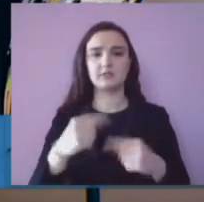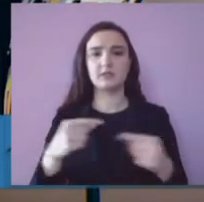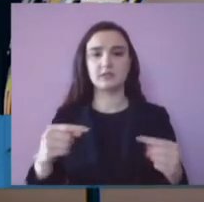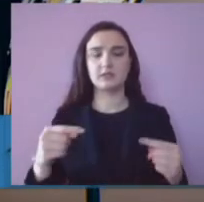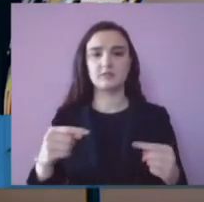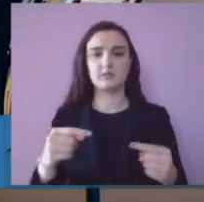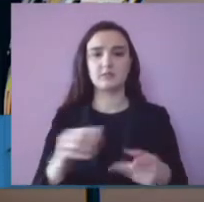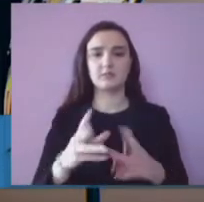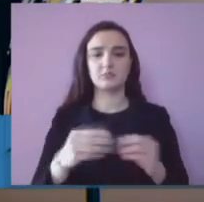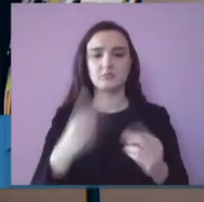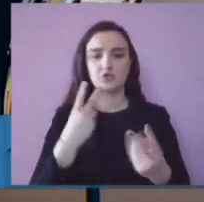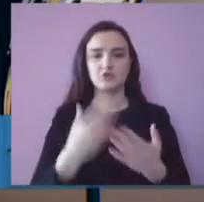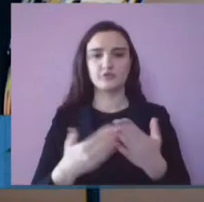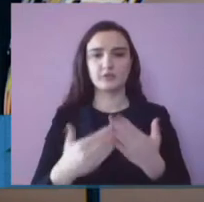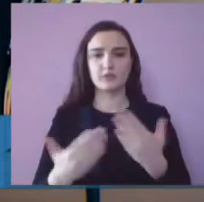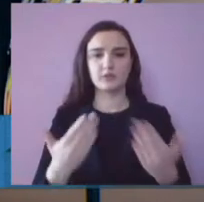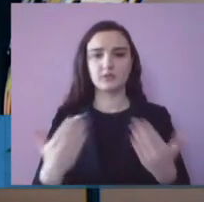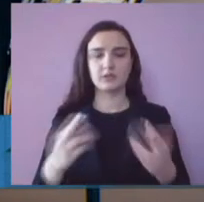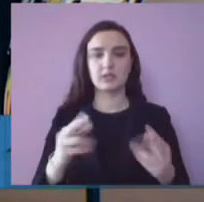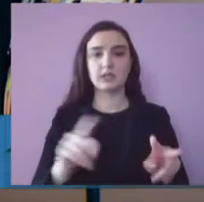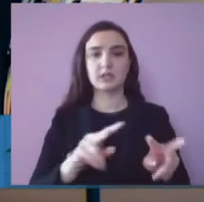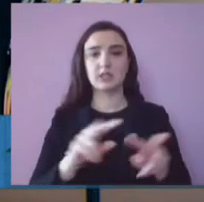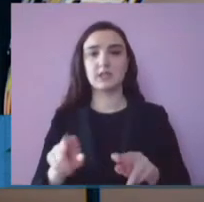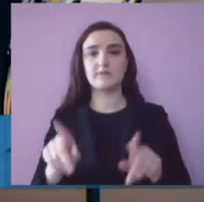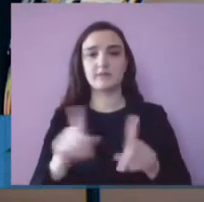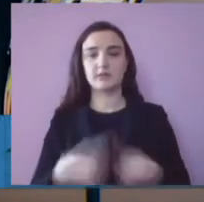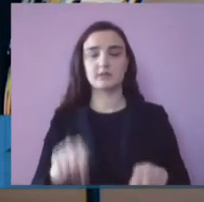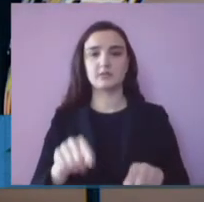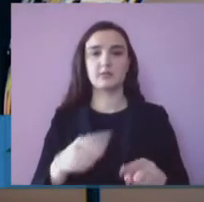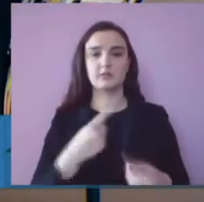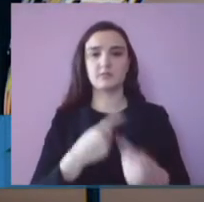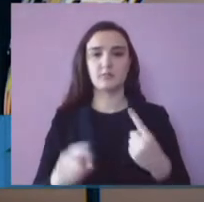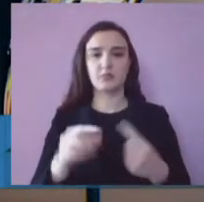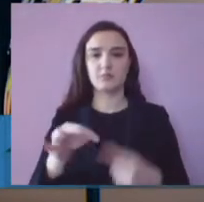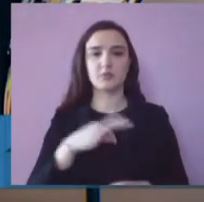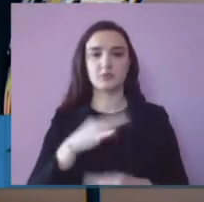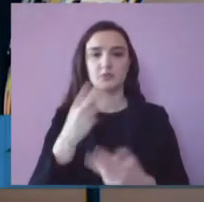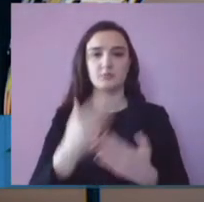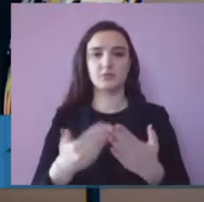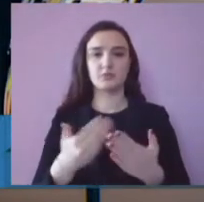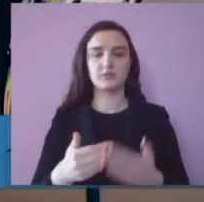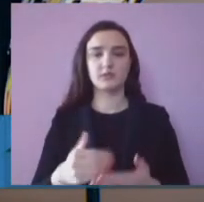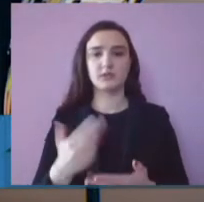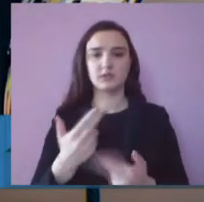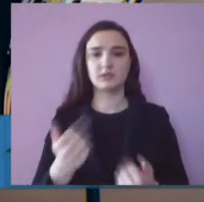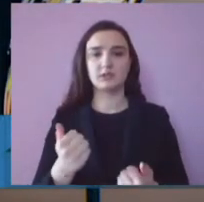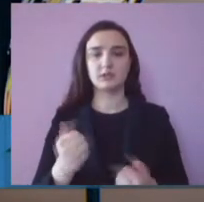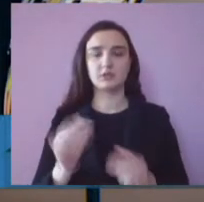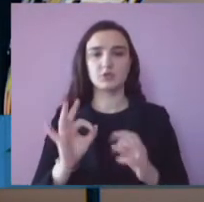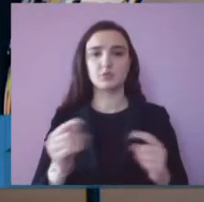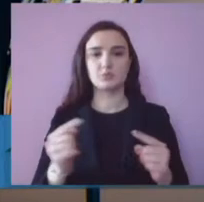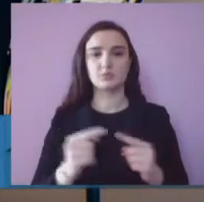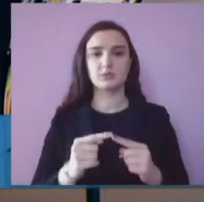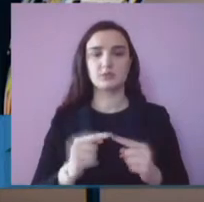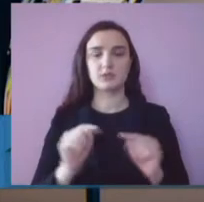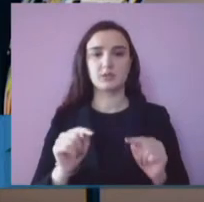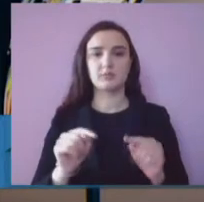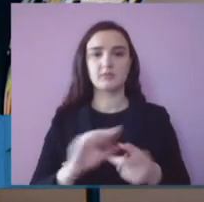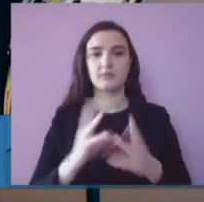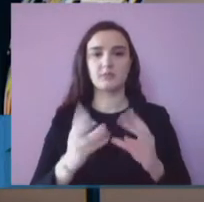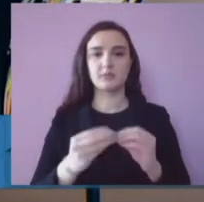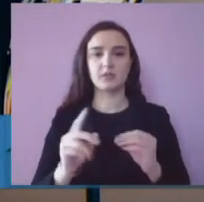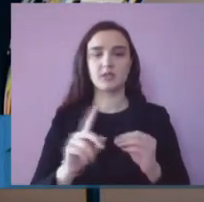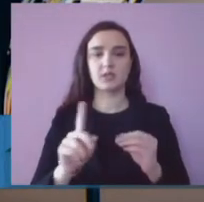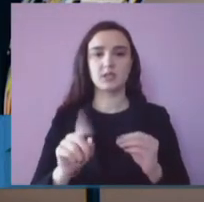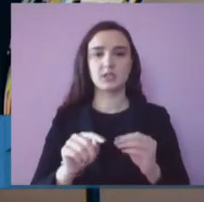სხვადასხვა მაჩვენა და ერთი და იგივე აპარატმაც კი განსხვავებული პასუხი მაჩვენა. დიახ, სიზუსტე ამ აპარატებს რაღაც გარკვეული